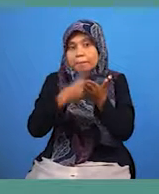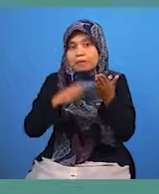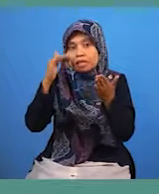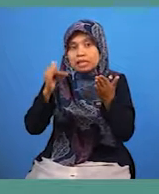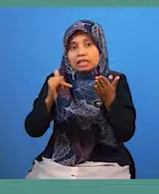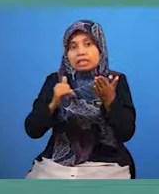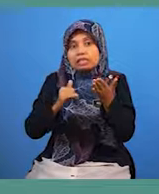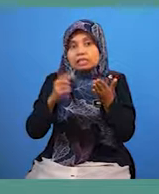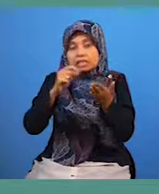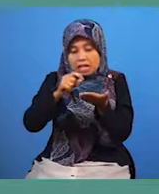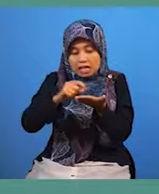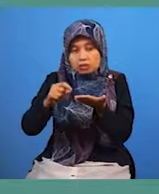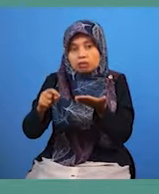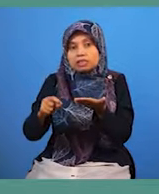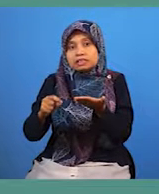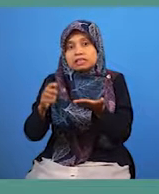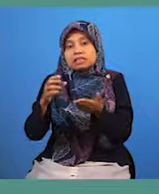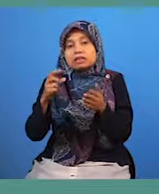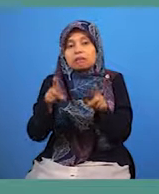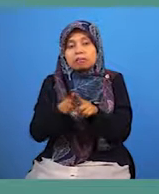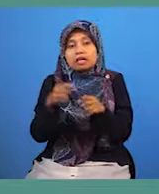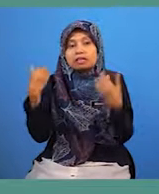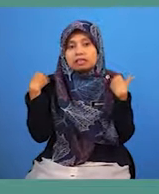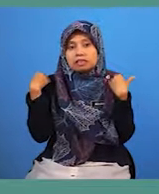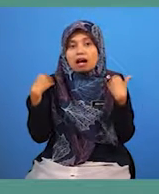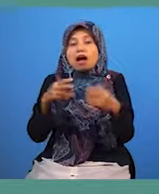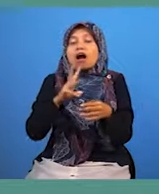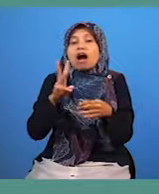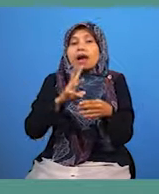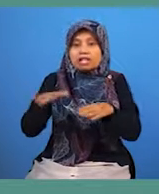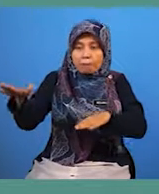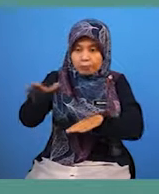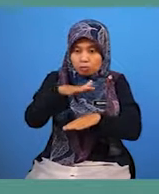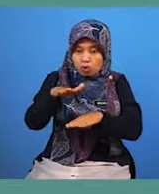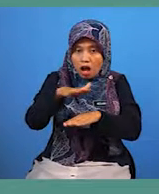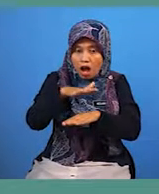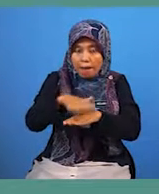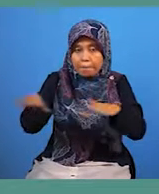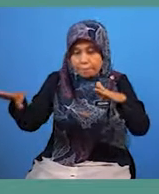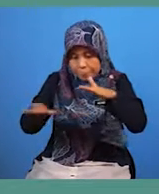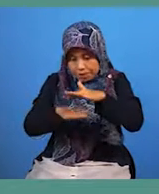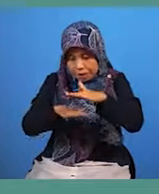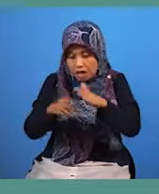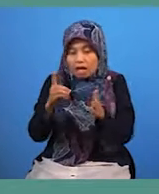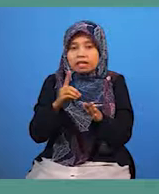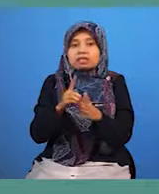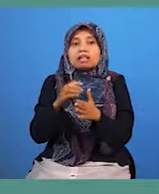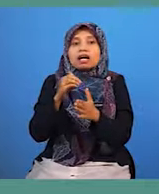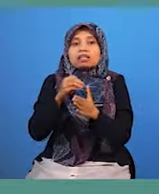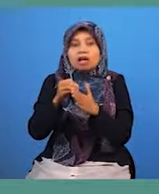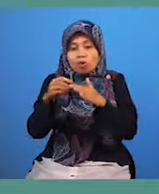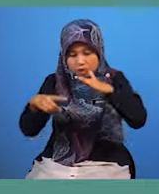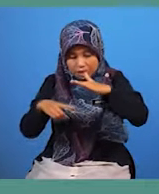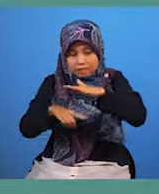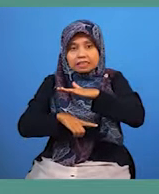berkaitan sampel air yang telah pun kita ambil, sama ada air permukaan, air pertengahan ataupun air dasar.